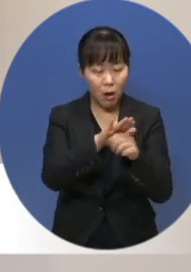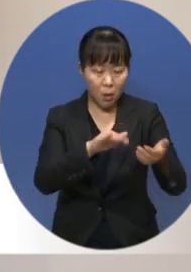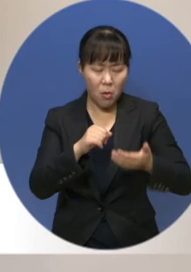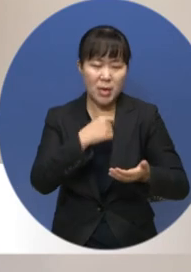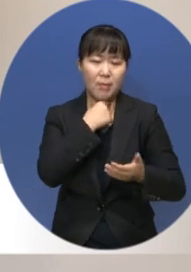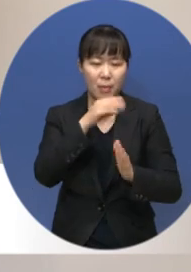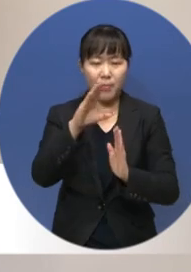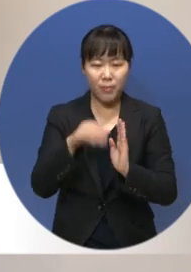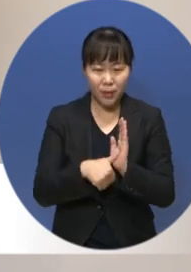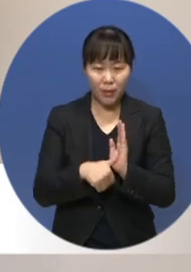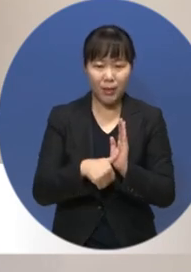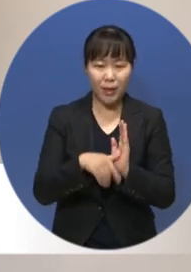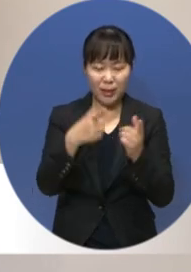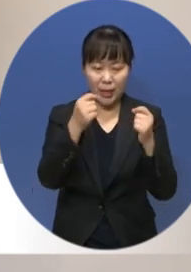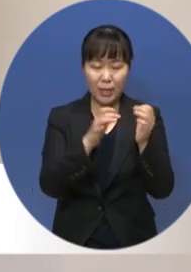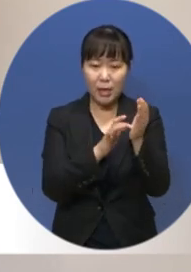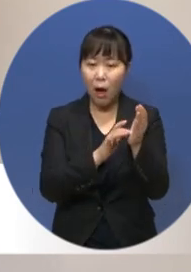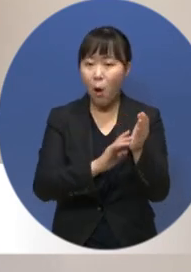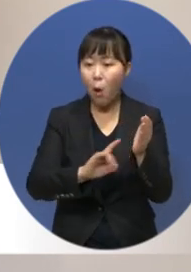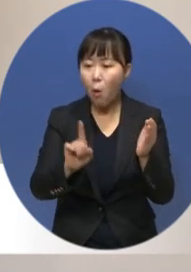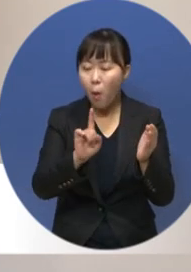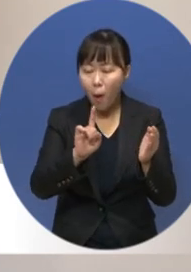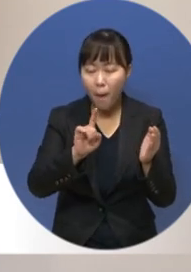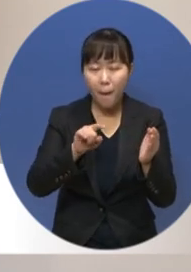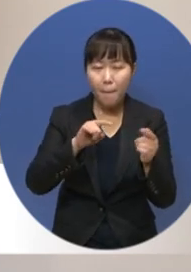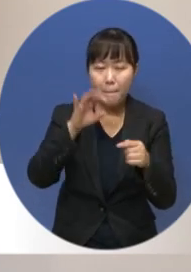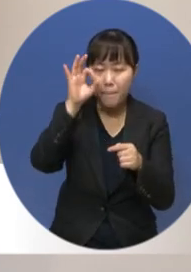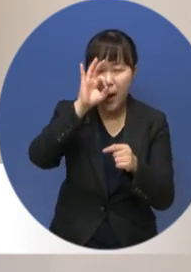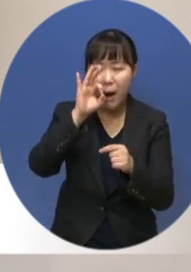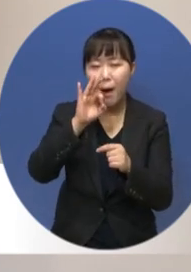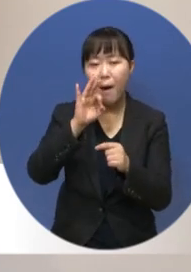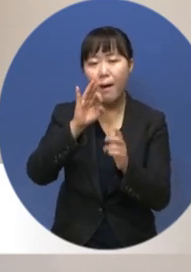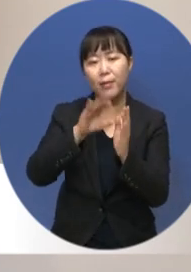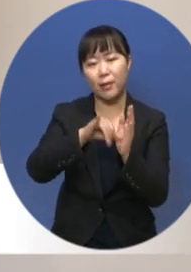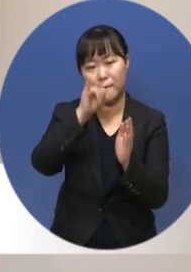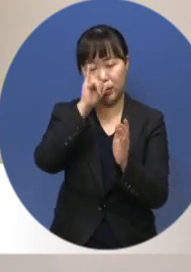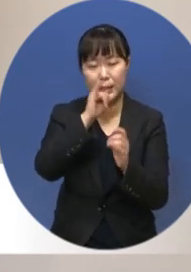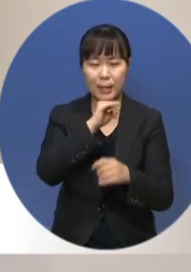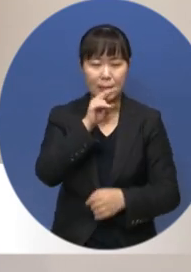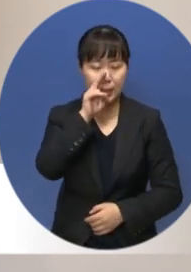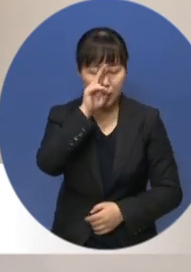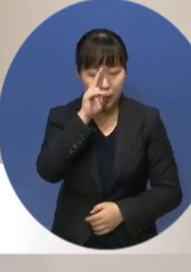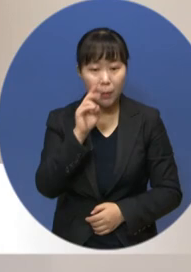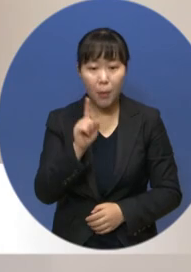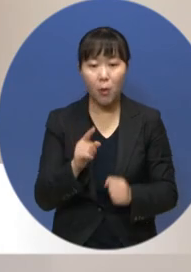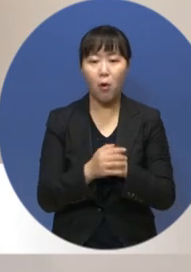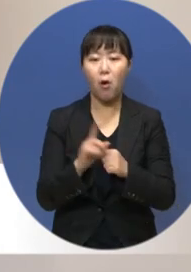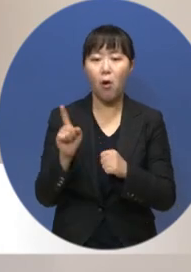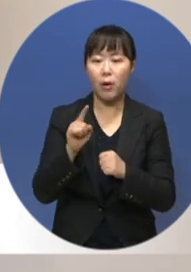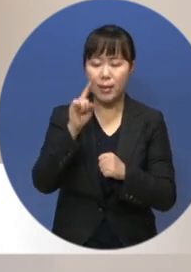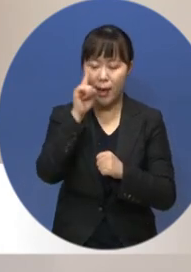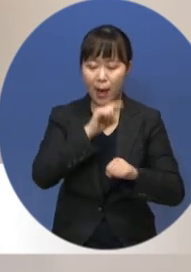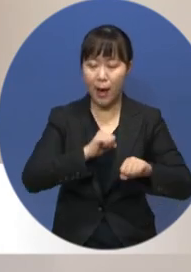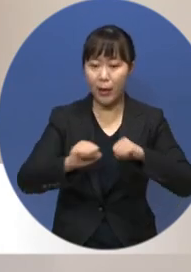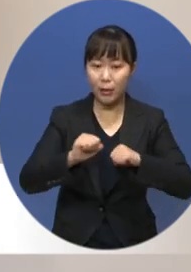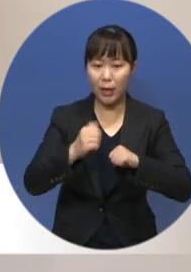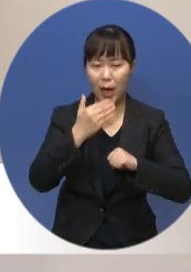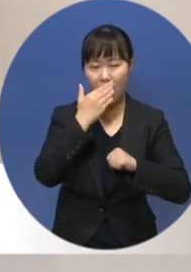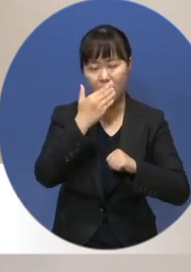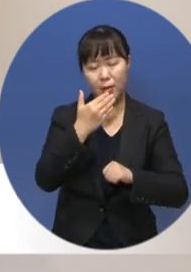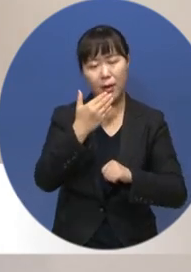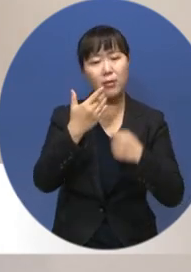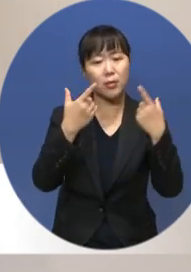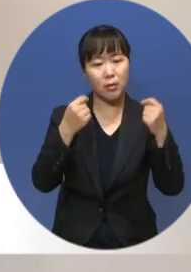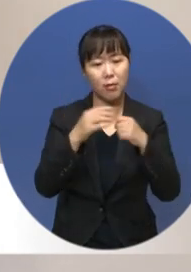얻고 싶을 때 그런 미학이 어디 없나 바라볼 때가 있습니다. 질투심은 어떤 악행도 가능하게